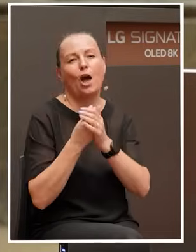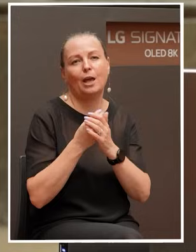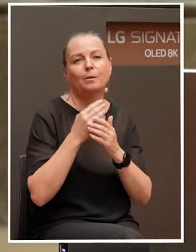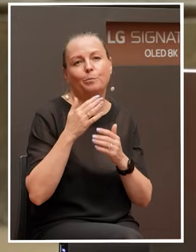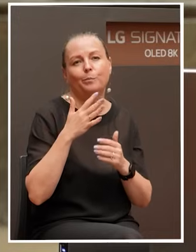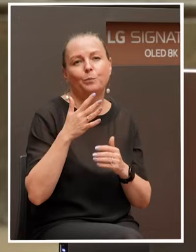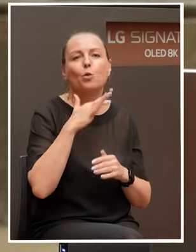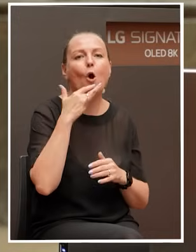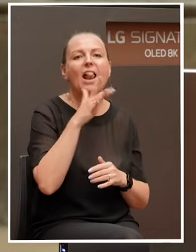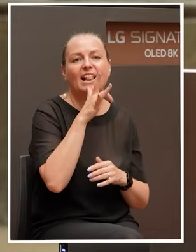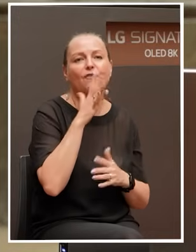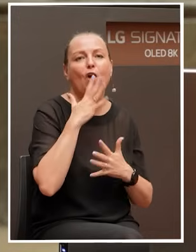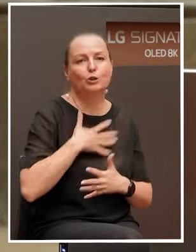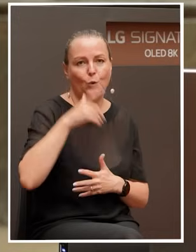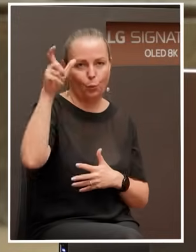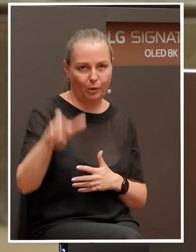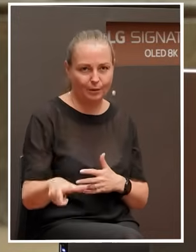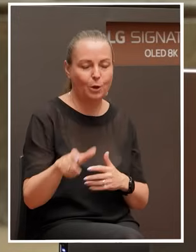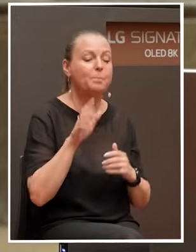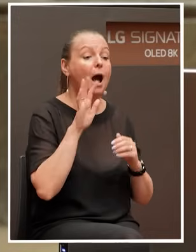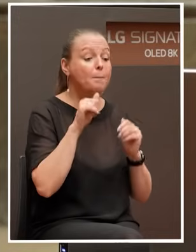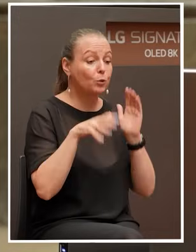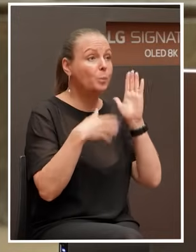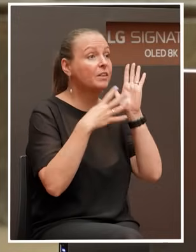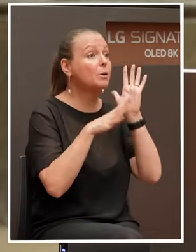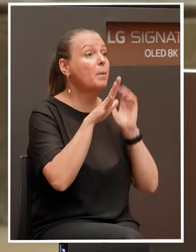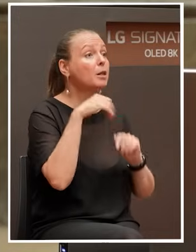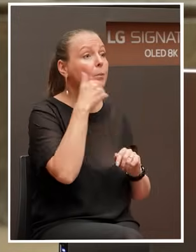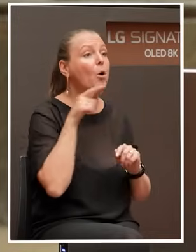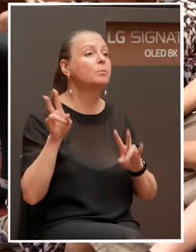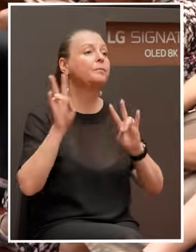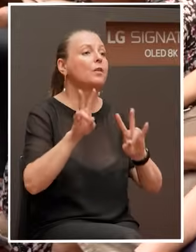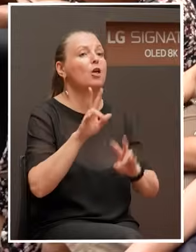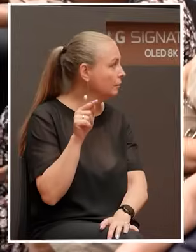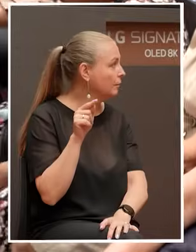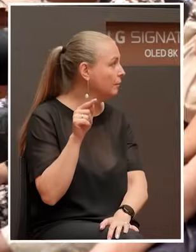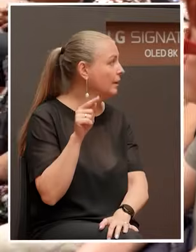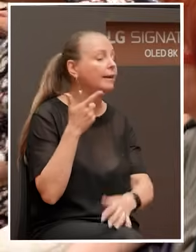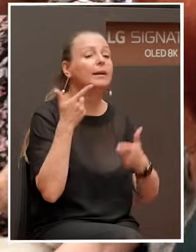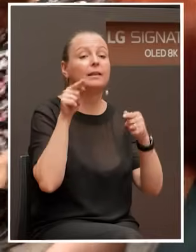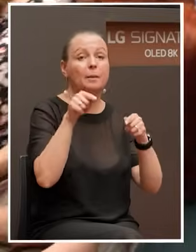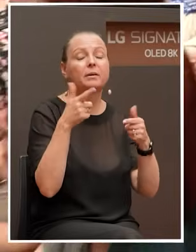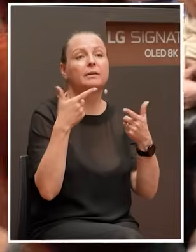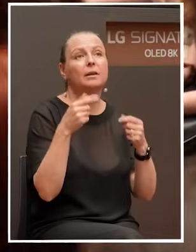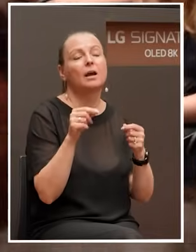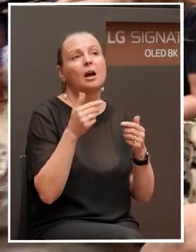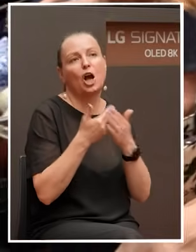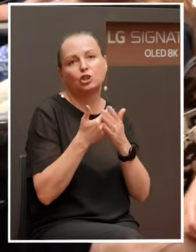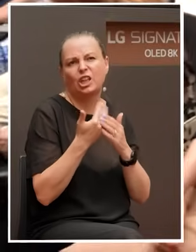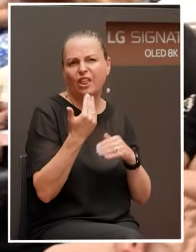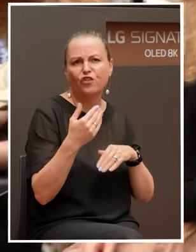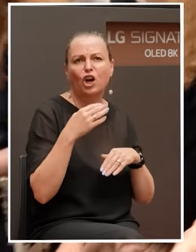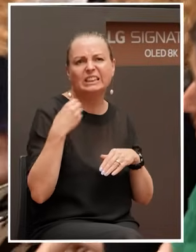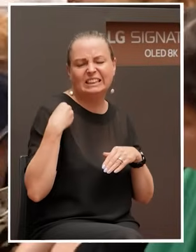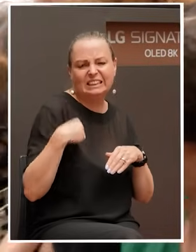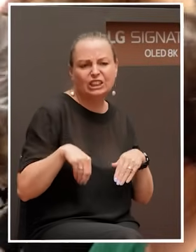возлюбленной. А в 95-м году несколько месяцев проводит в Норвегии, где, по-моему, его сын женат